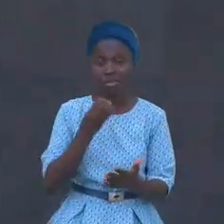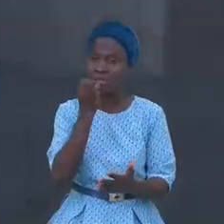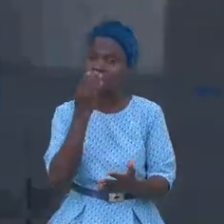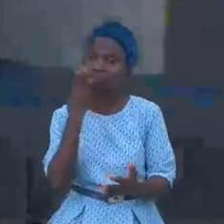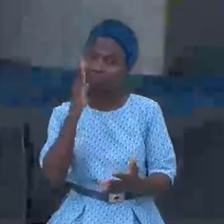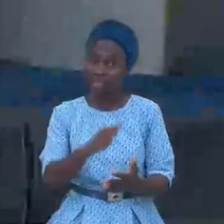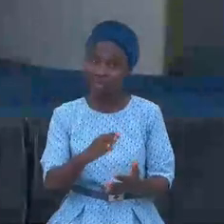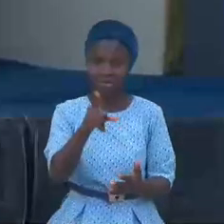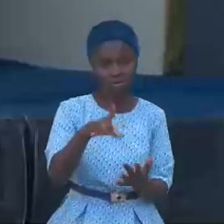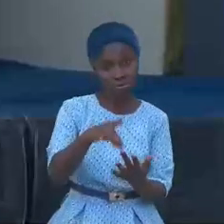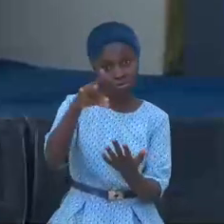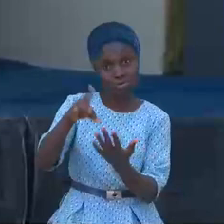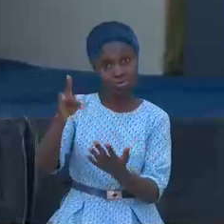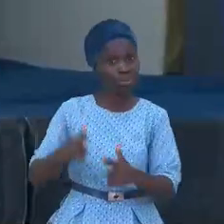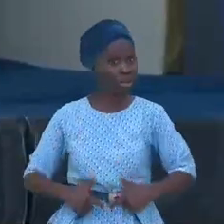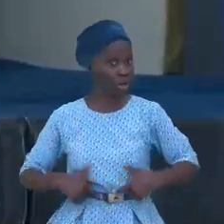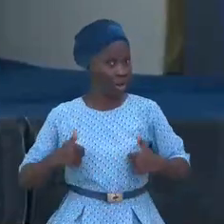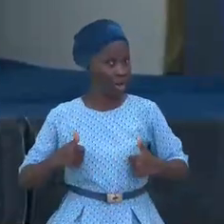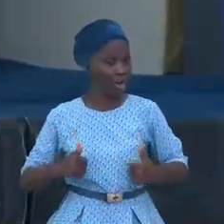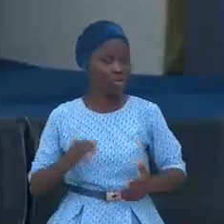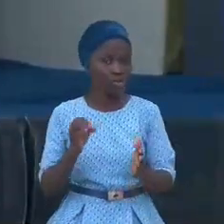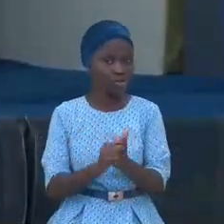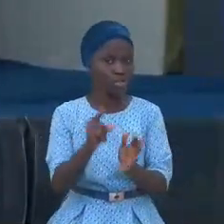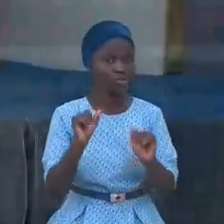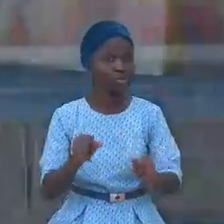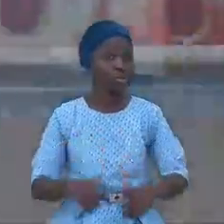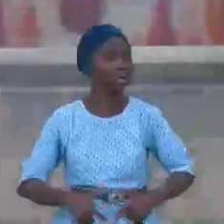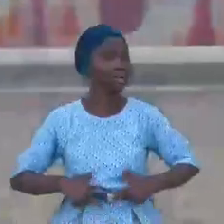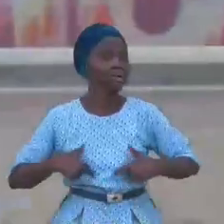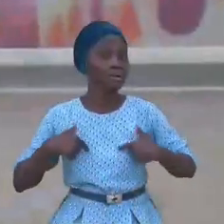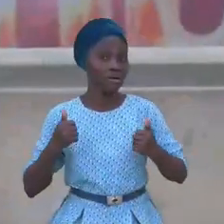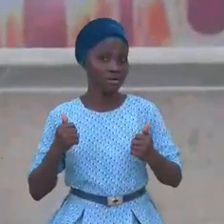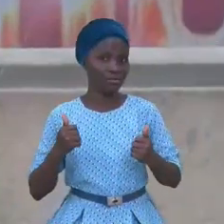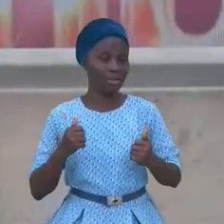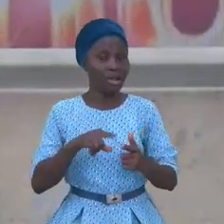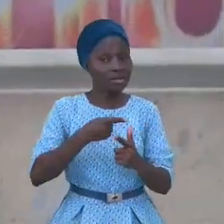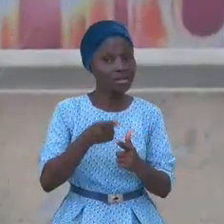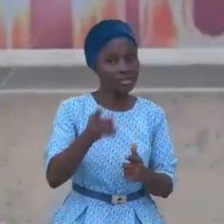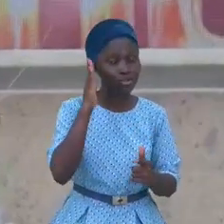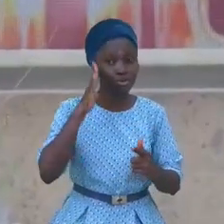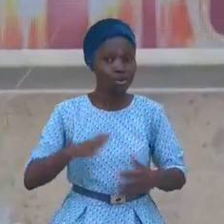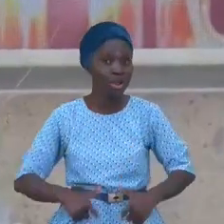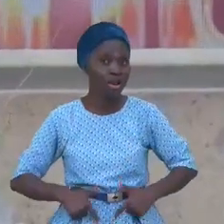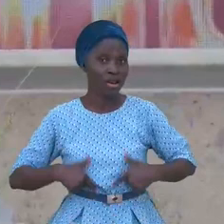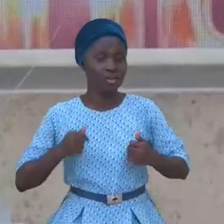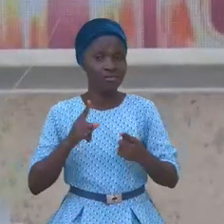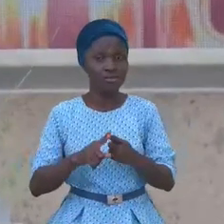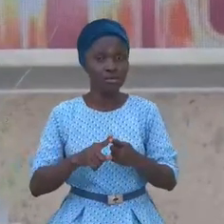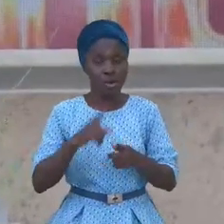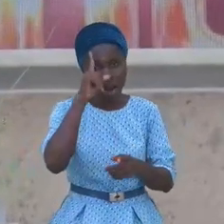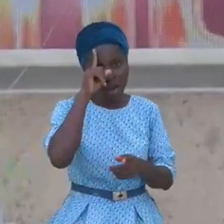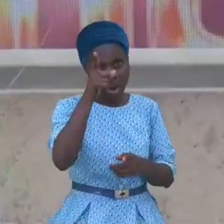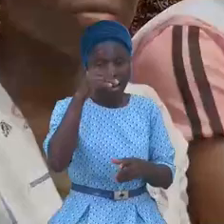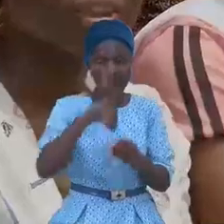vie afin que tu vives. Alors, et tu vivras pour l'excellence dans ta vie